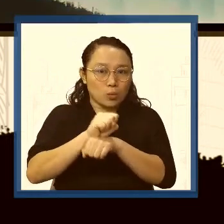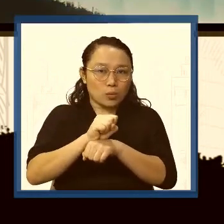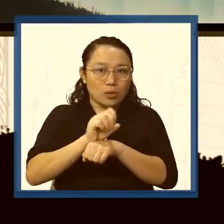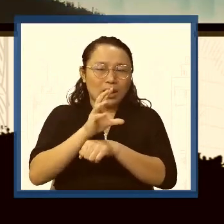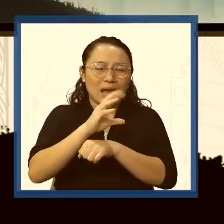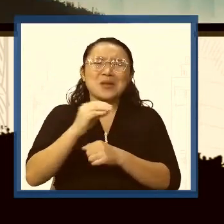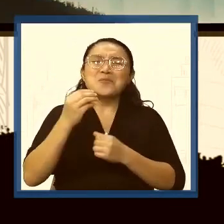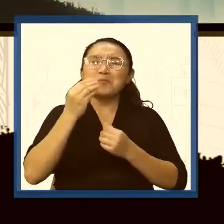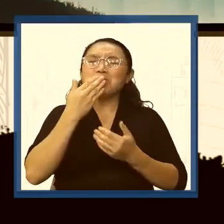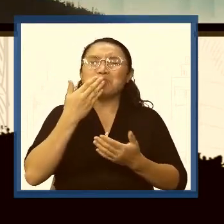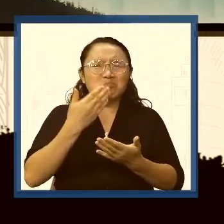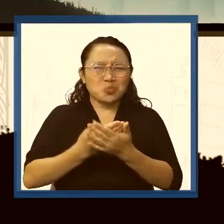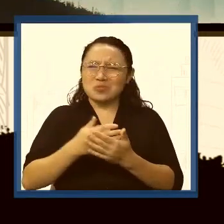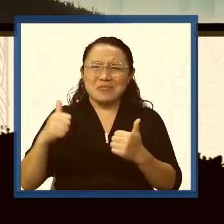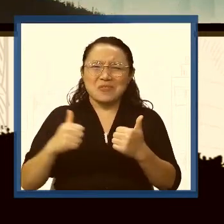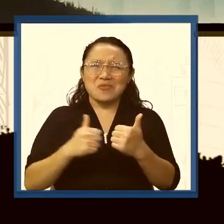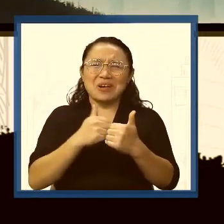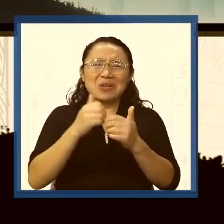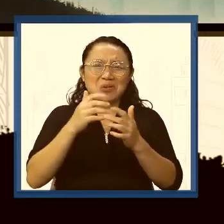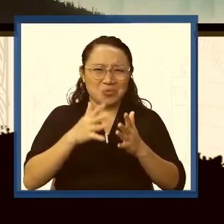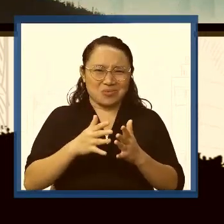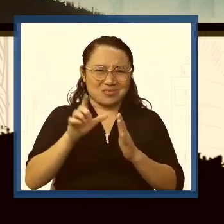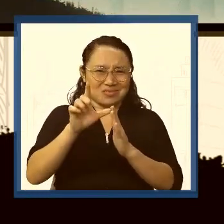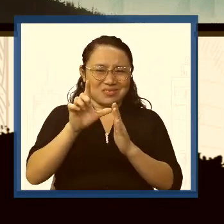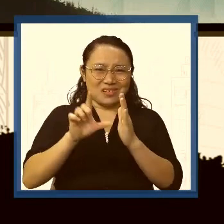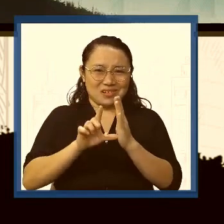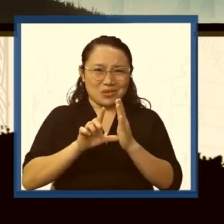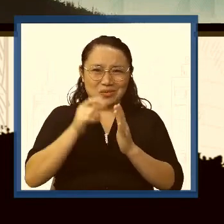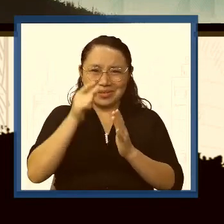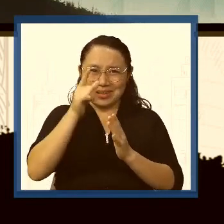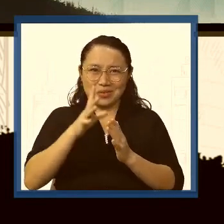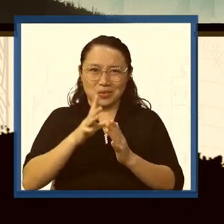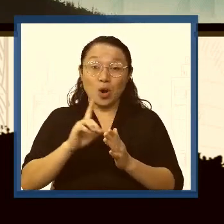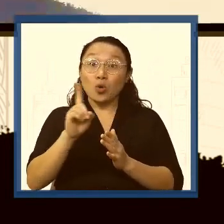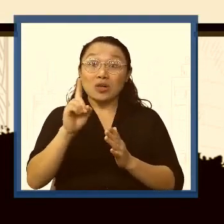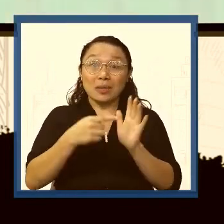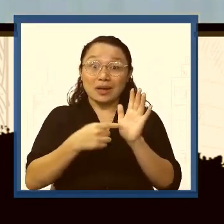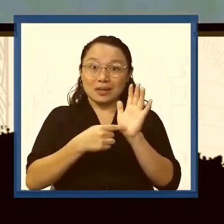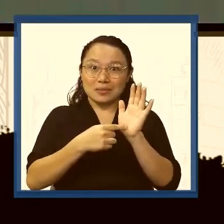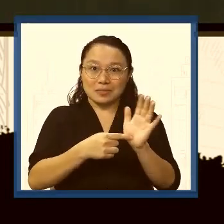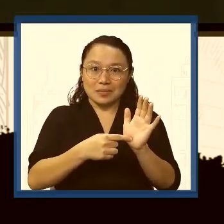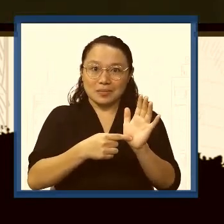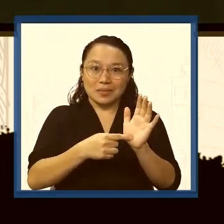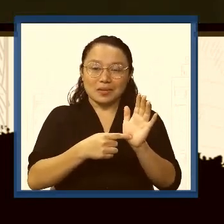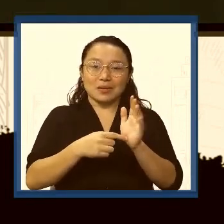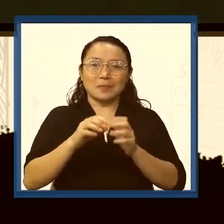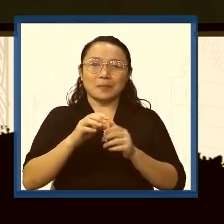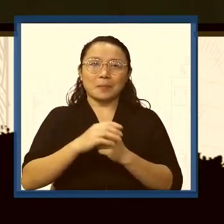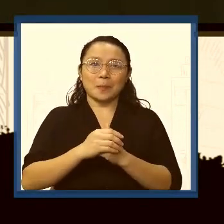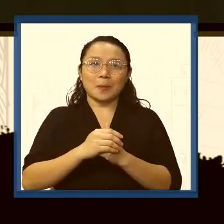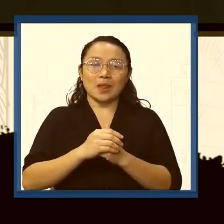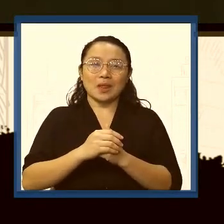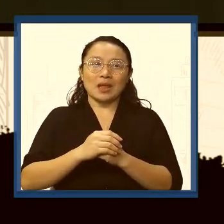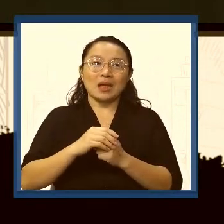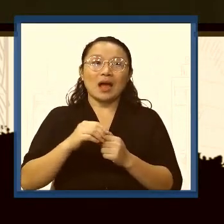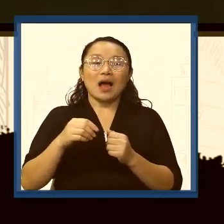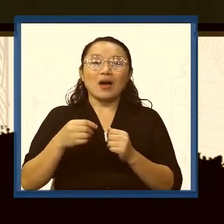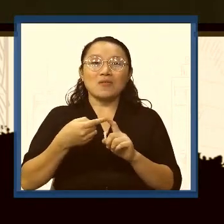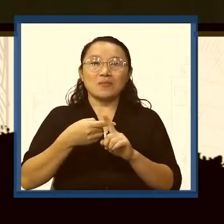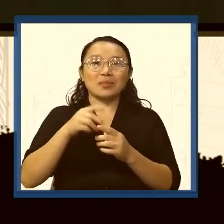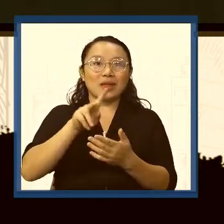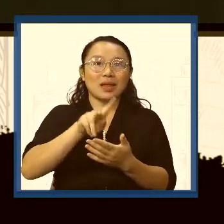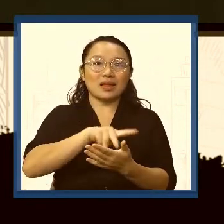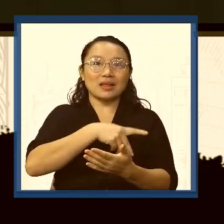maong kasuguan. Unsa man ang gipadayag sa balaod sa Dios? Niya, mga isuon, ang gipadayag niya sumala pa sa